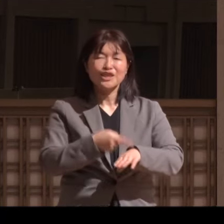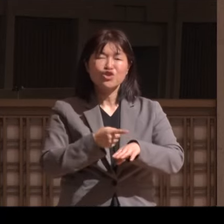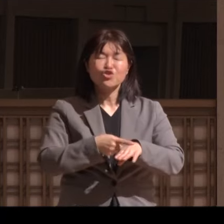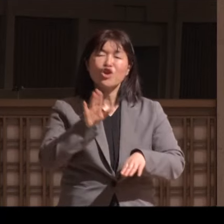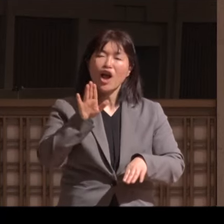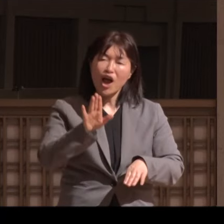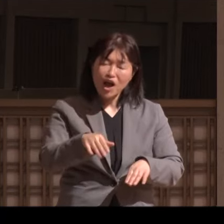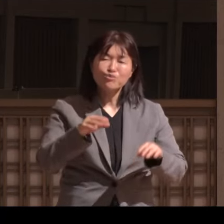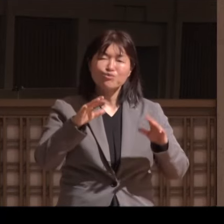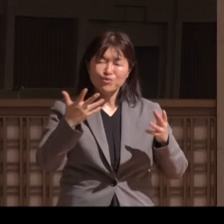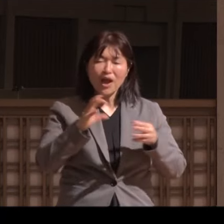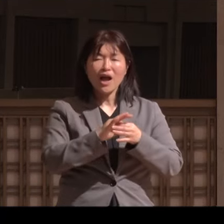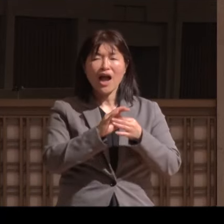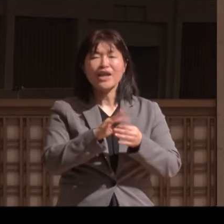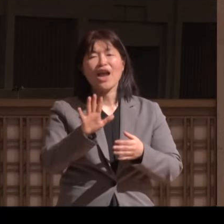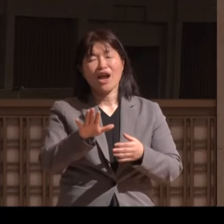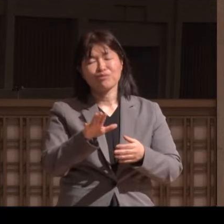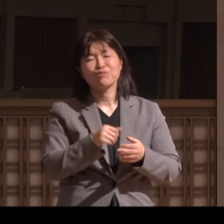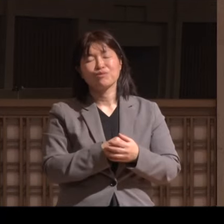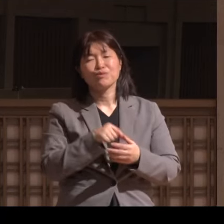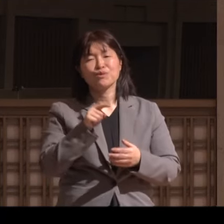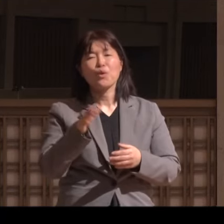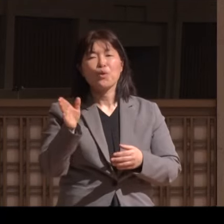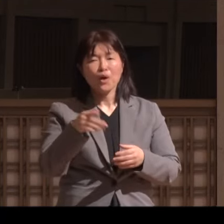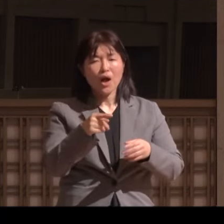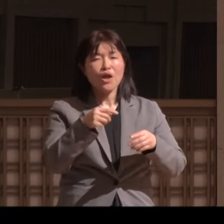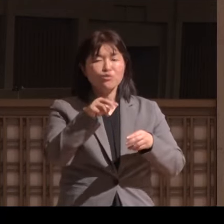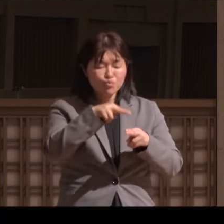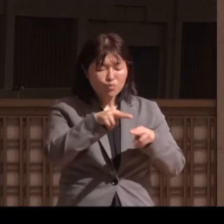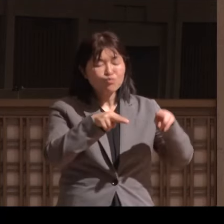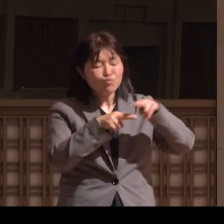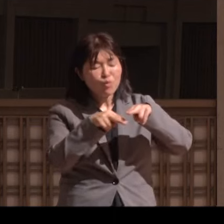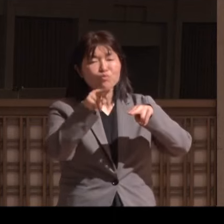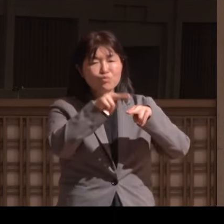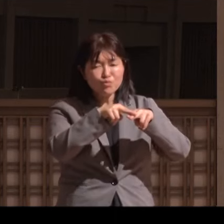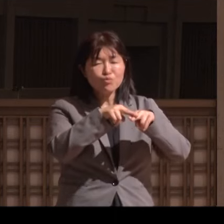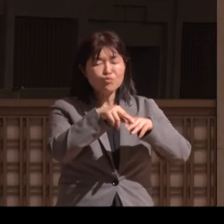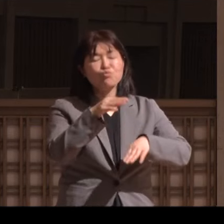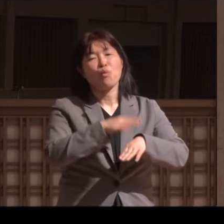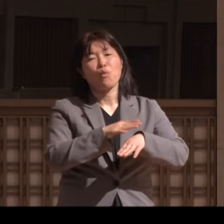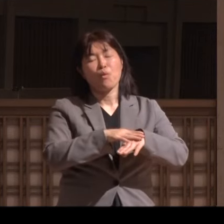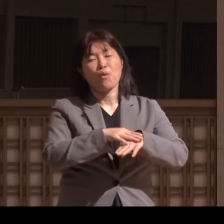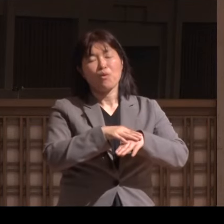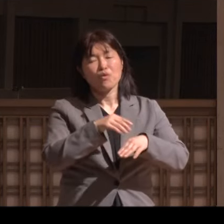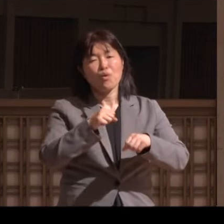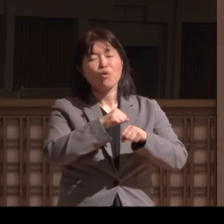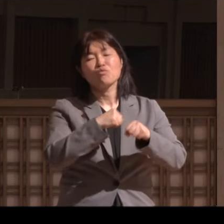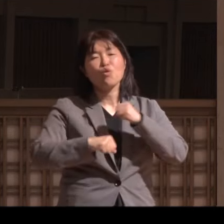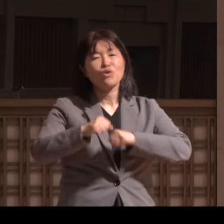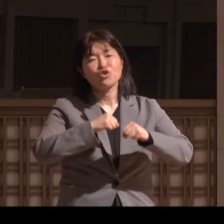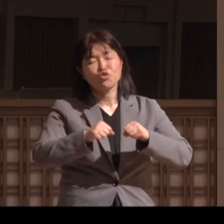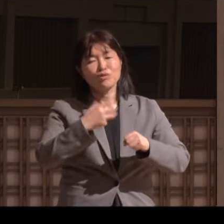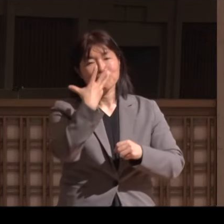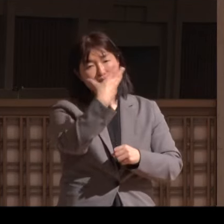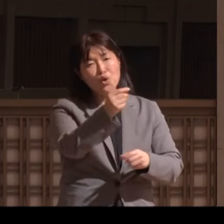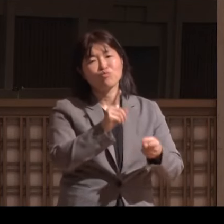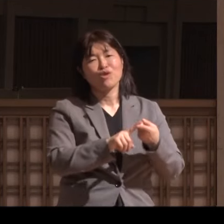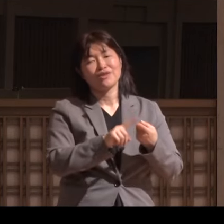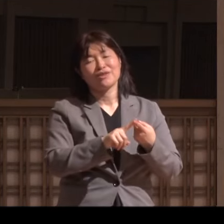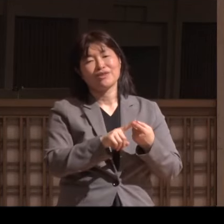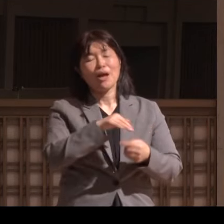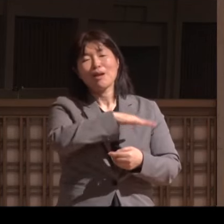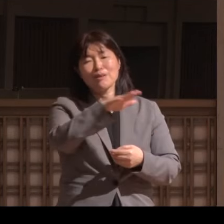かっていうのはももちろんあるかもしれませんがそこから1つ1つ積み上げていくっていうのも今回この取り組みとしてすごく魅力的で皆